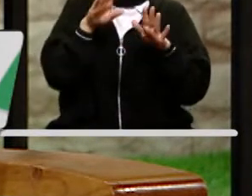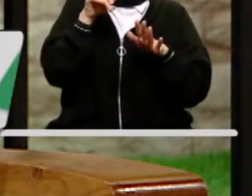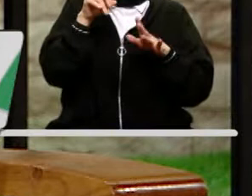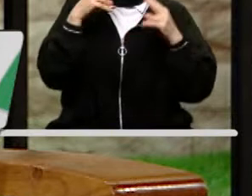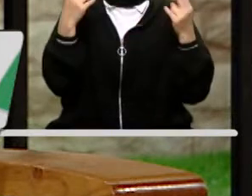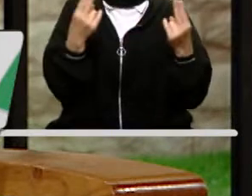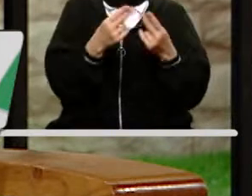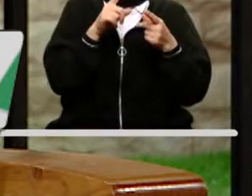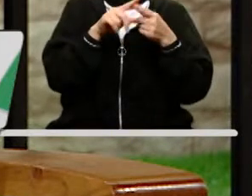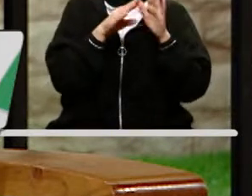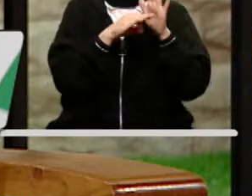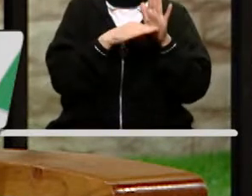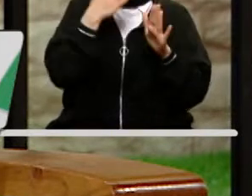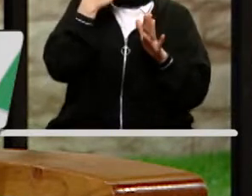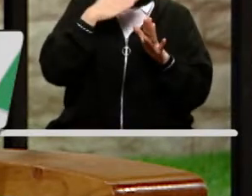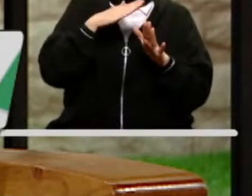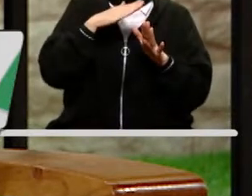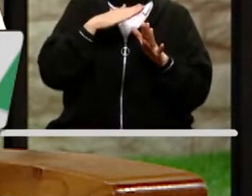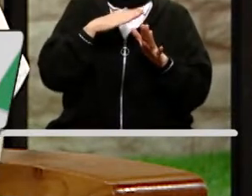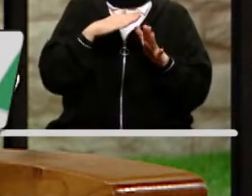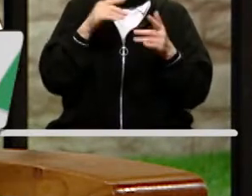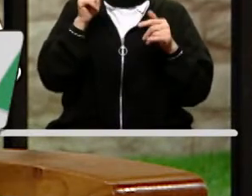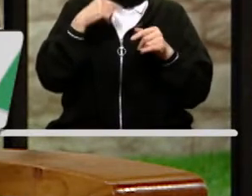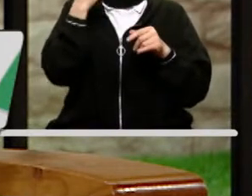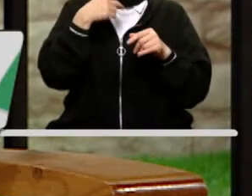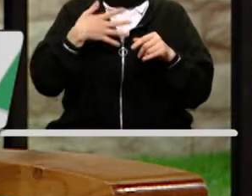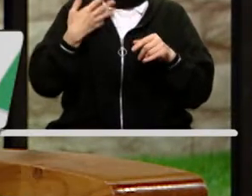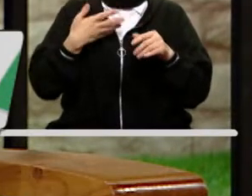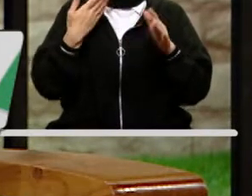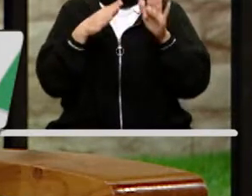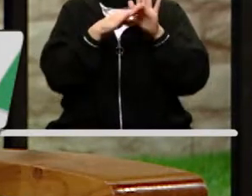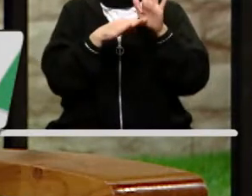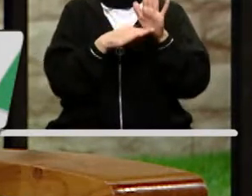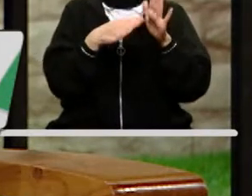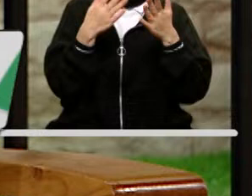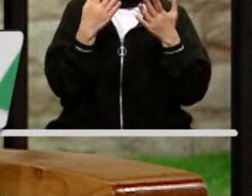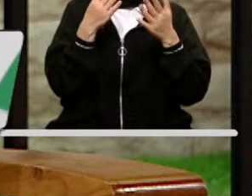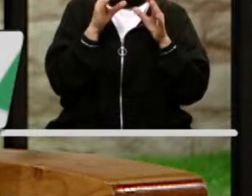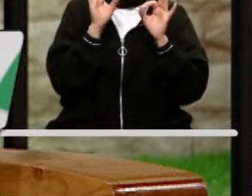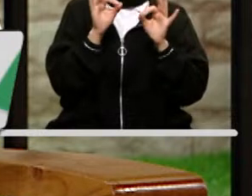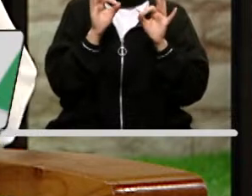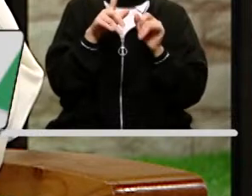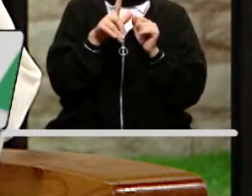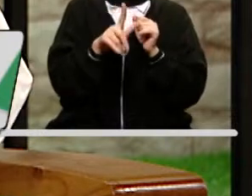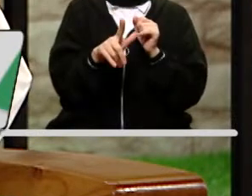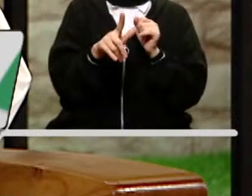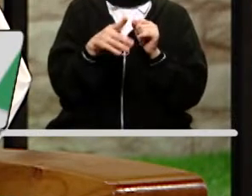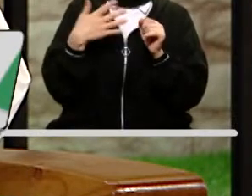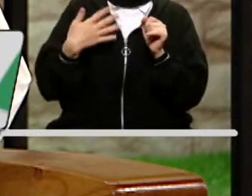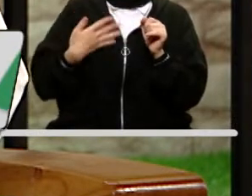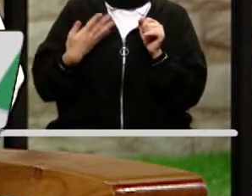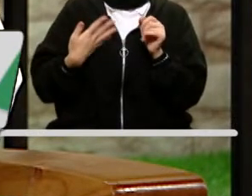yaşam maalesef yok. O yüzden merak hayatımızın olmazsa olmaz parçalarından biri aslında. Ve merak